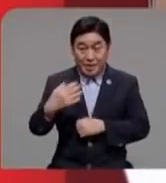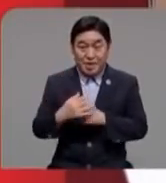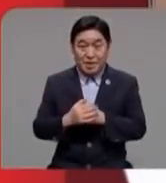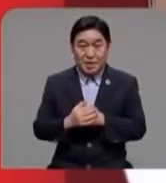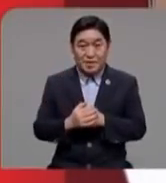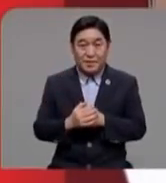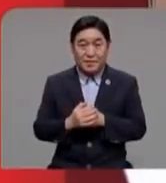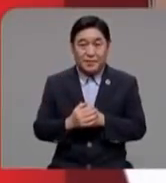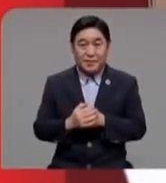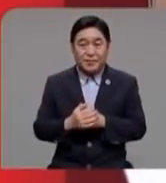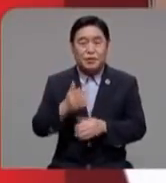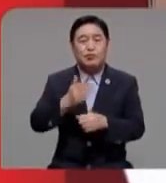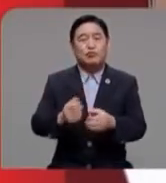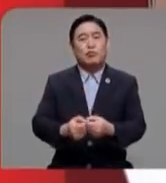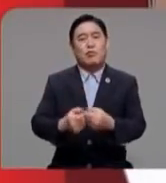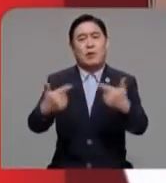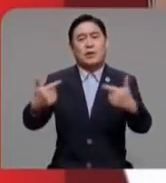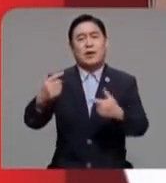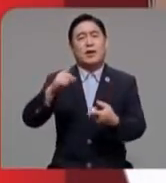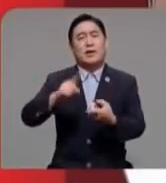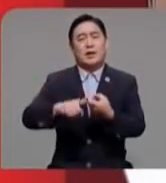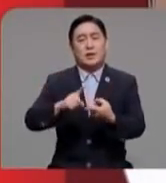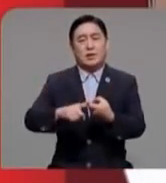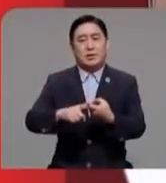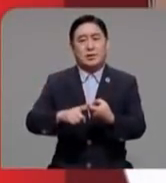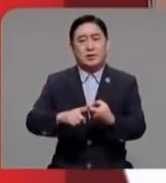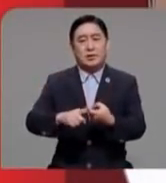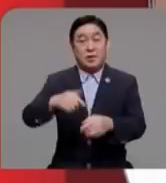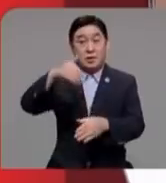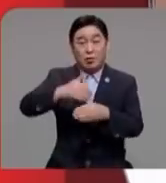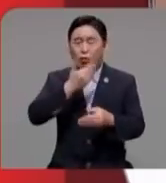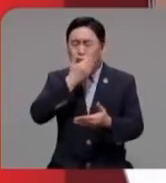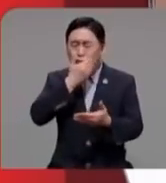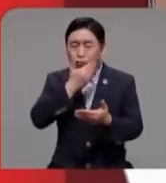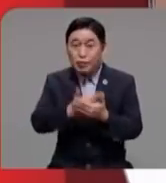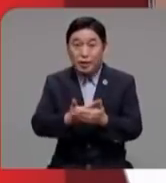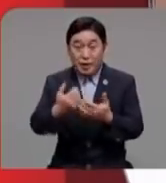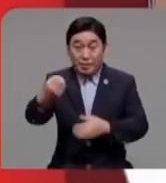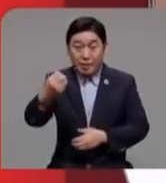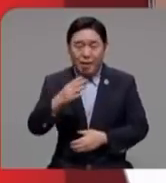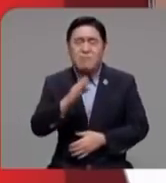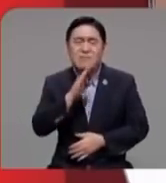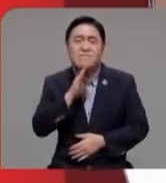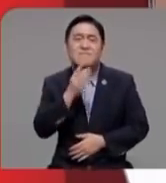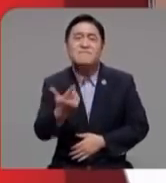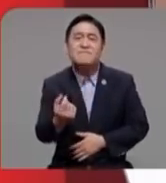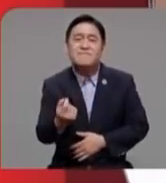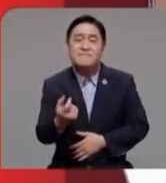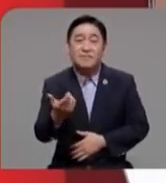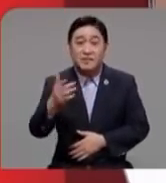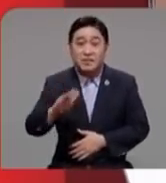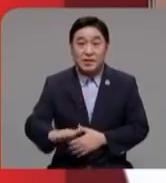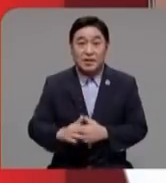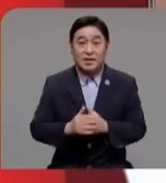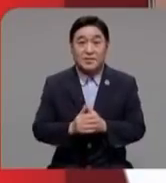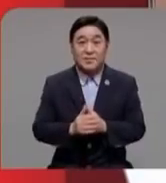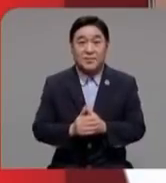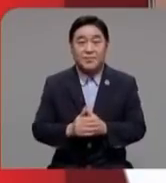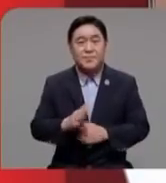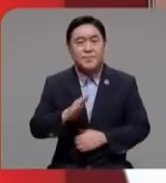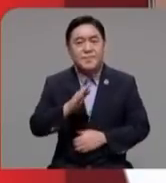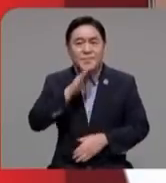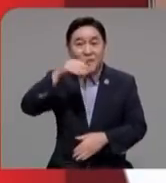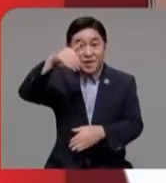그 중도 확장이라고 하는 거, 그게 선거에 중요한 것이고 다 맞습니다. 그런데